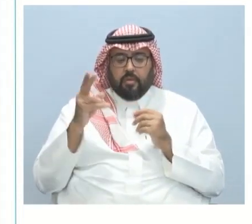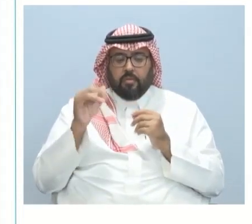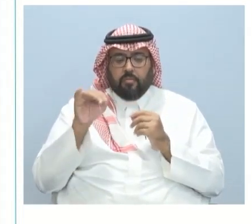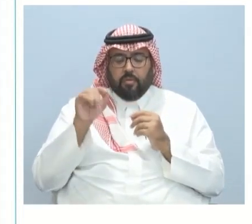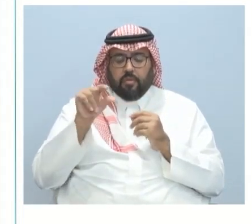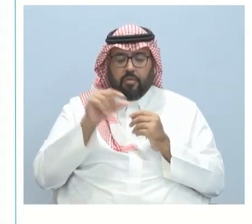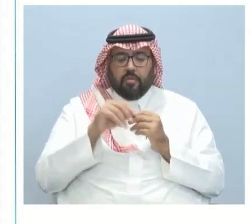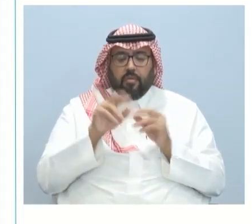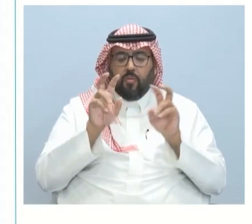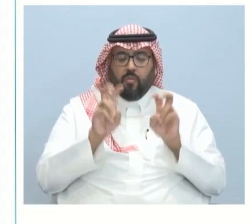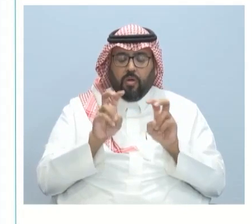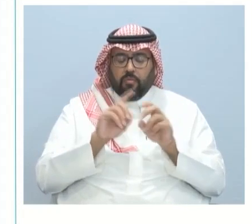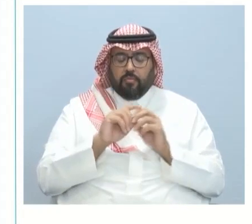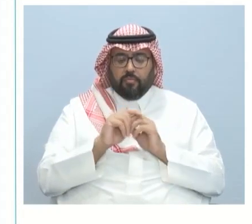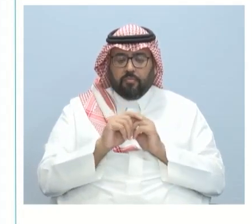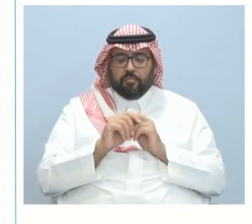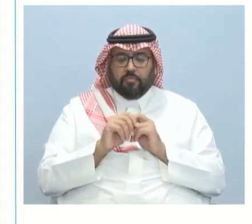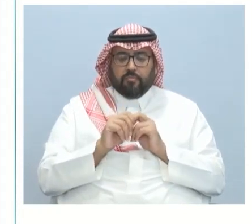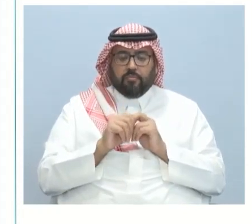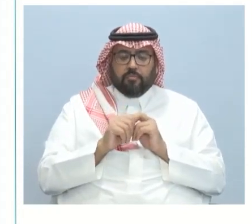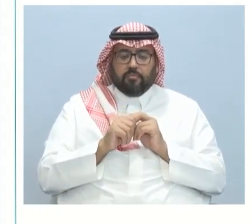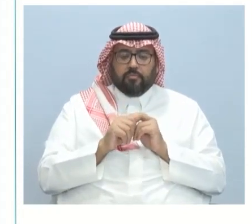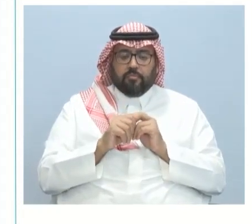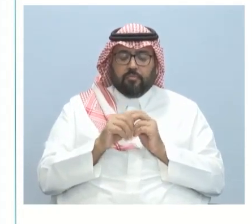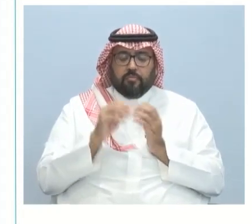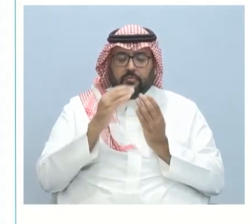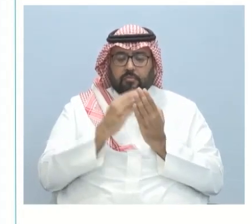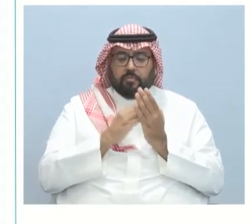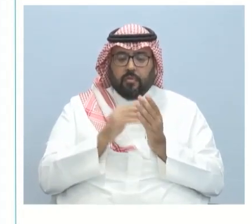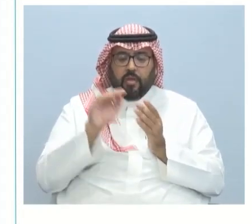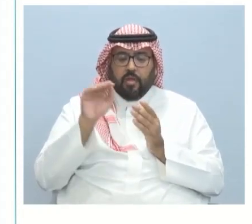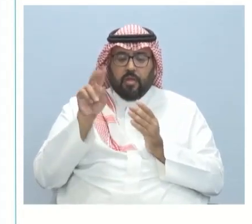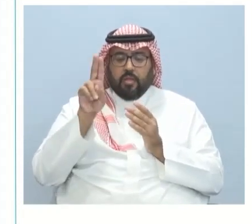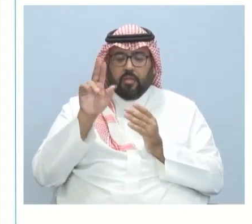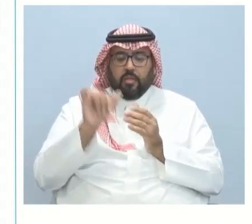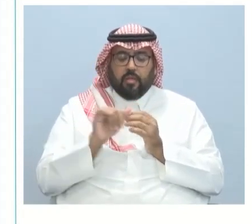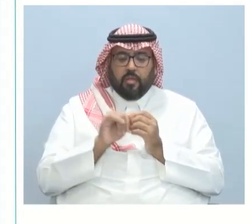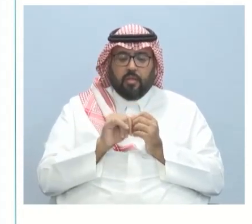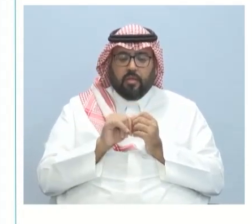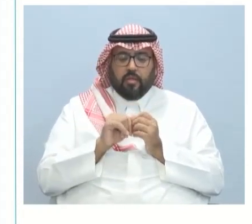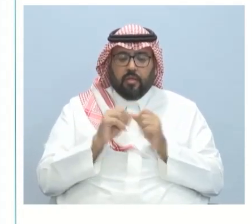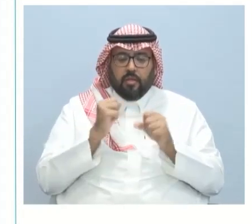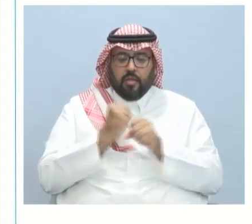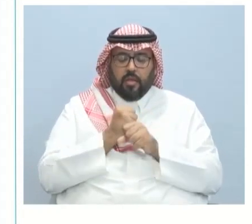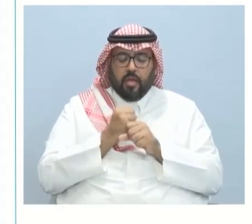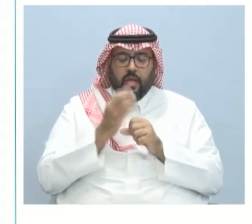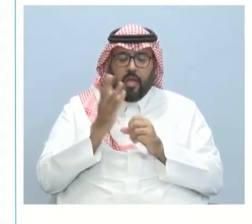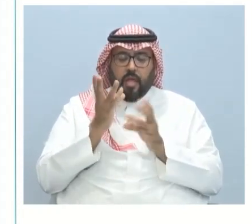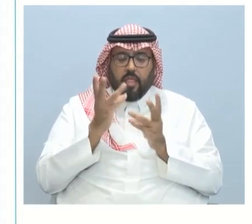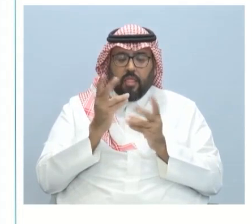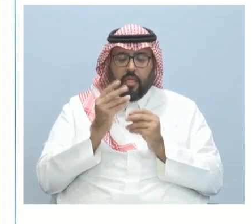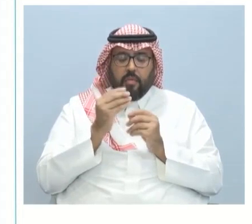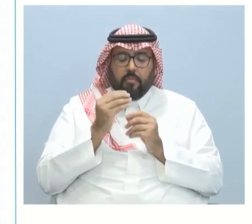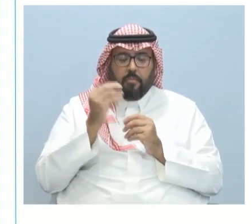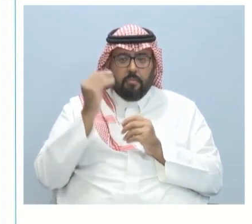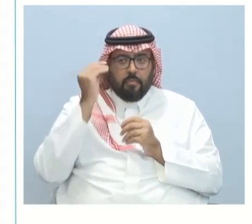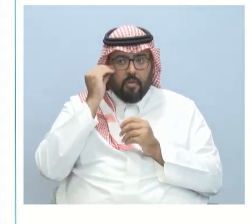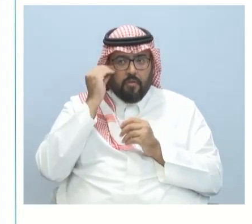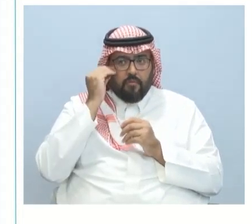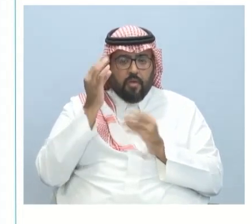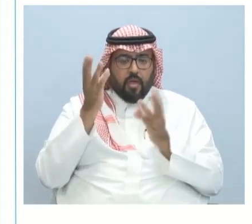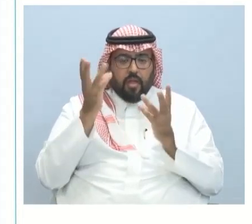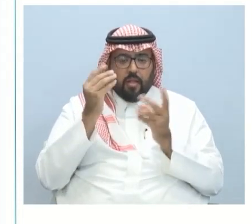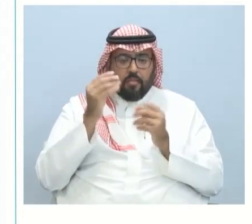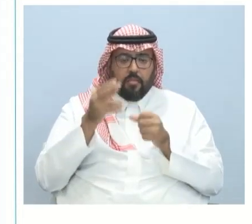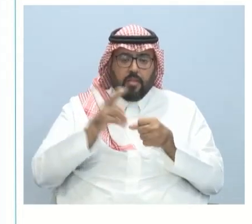وبدون توقف لبن التكرار حتى تستخدم عند عدم معرفه عدد